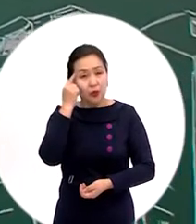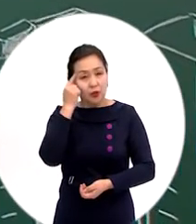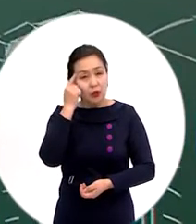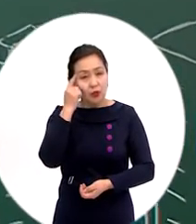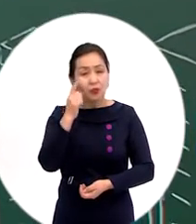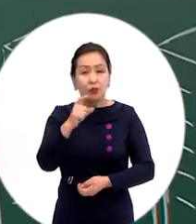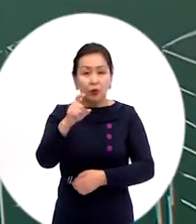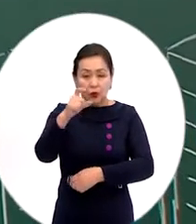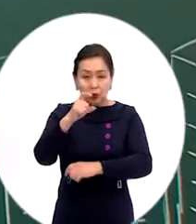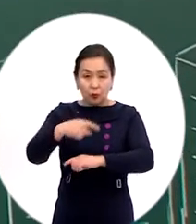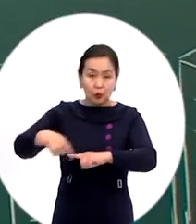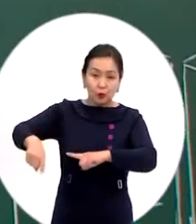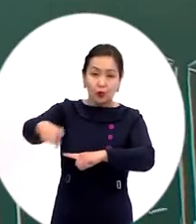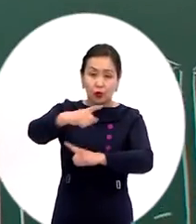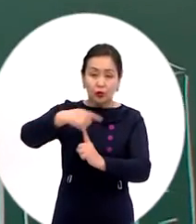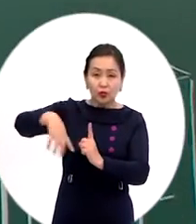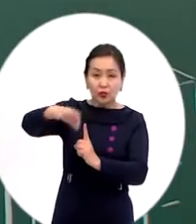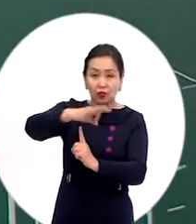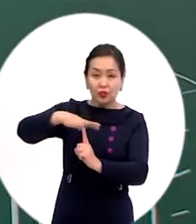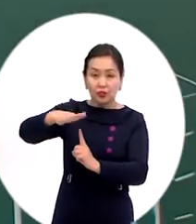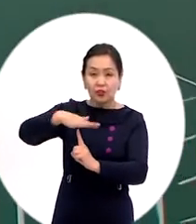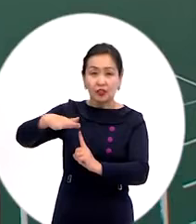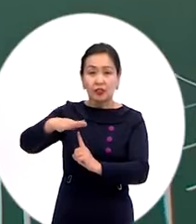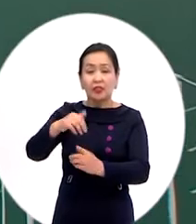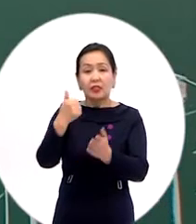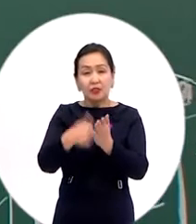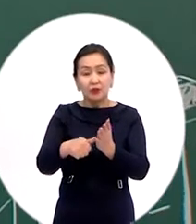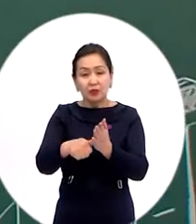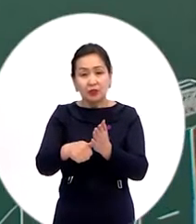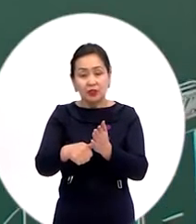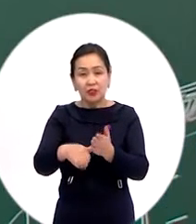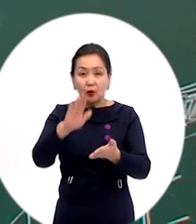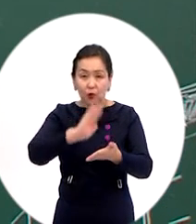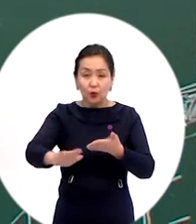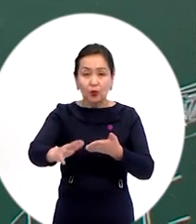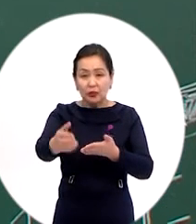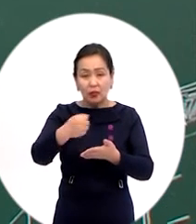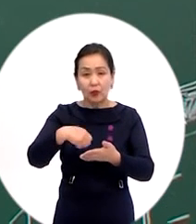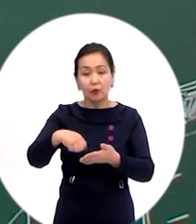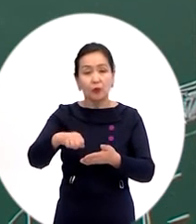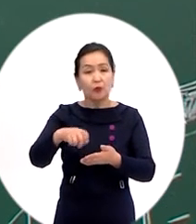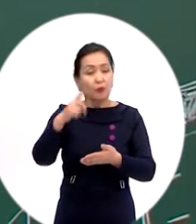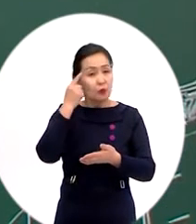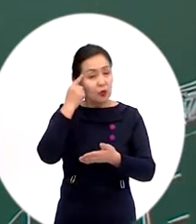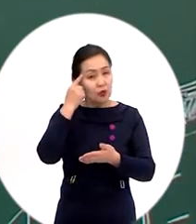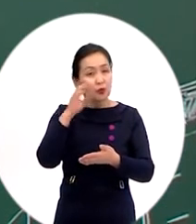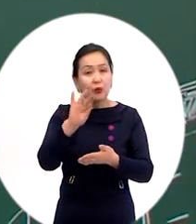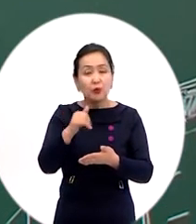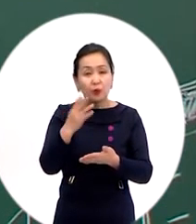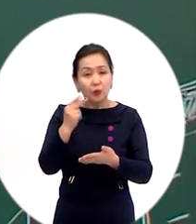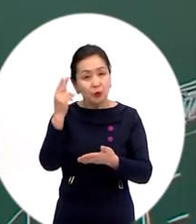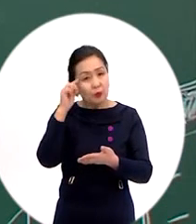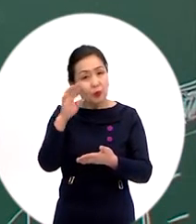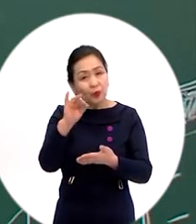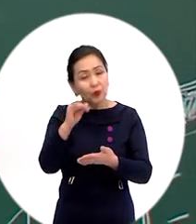Бодоод хүн орчны хичээлийн дэвтэр дээр худалдаж авах боломжтой зүйлийг нь зураарай.